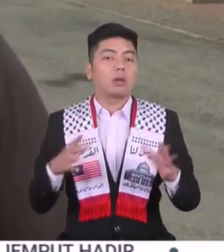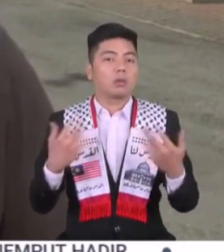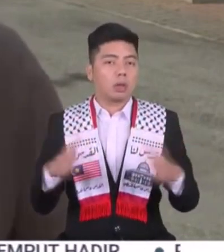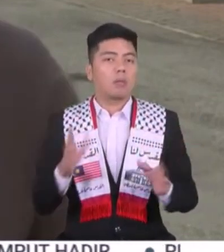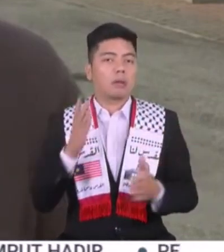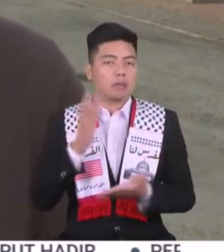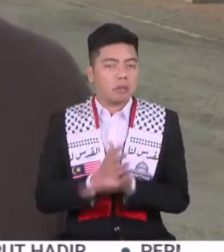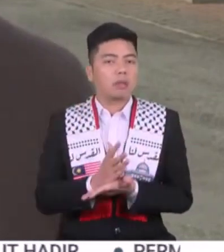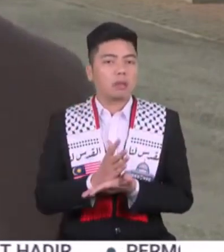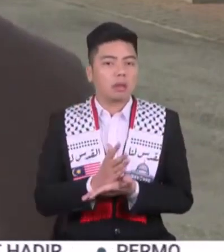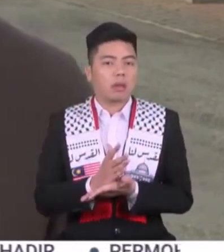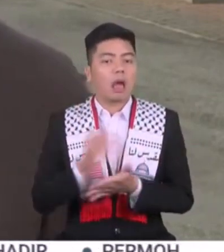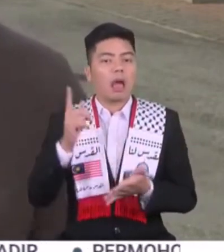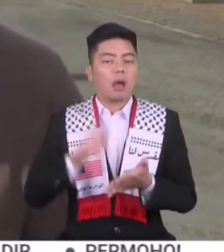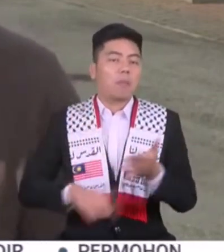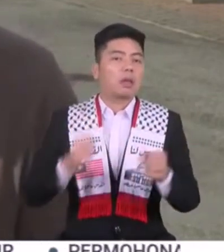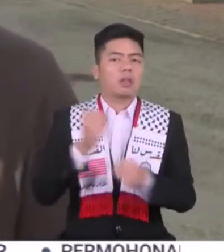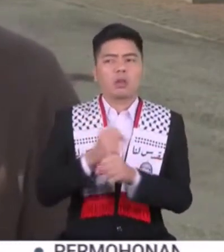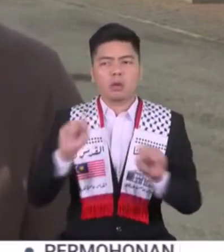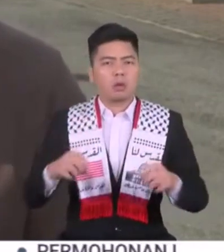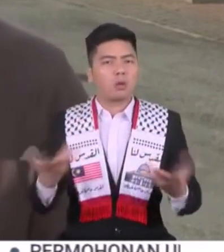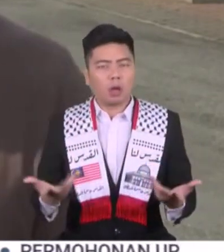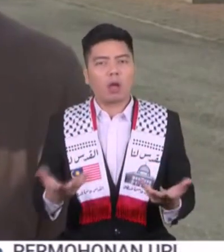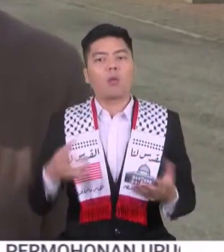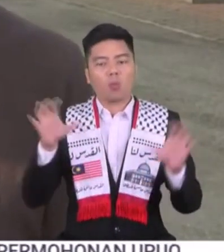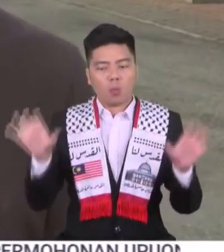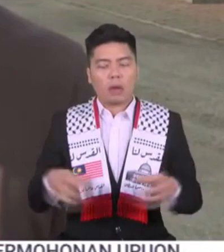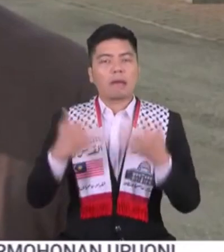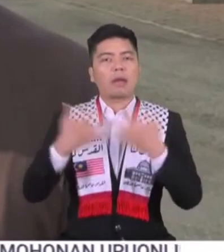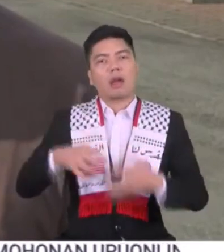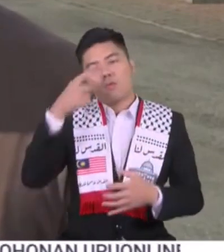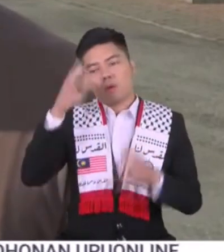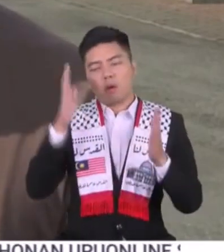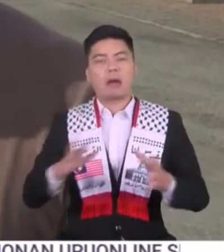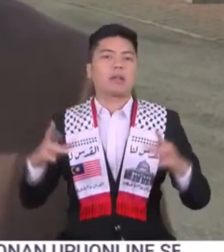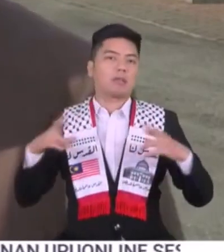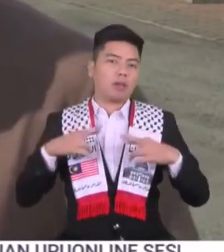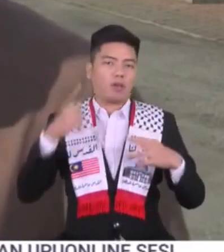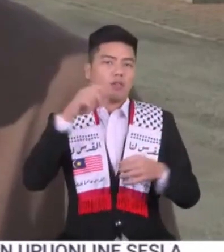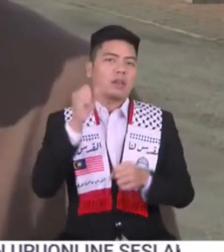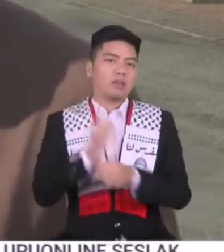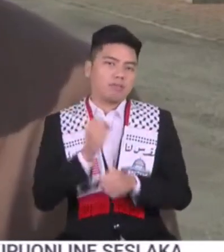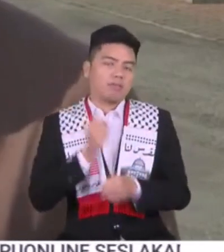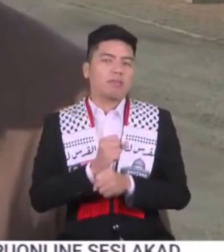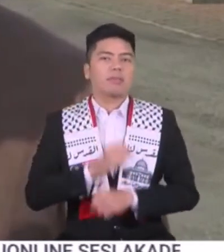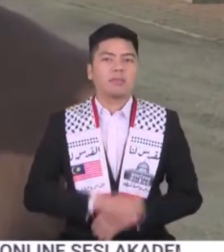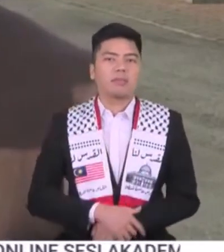boleh kerja dia, bagilah satu kilang pesara punya orang, boleh kerja juga.